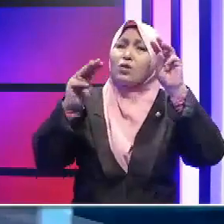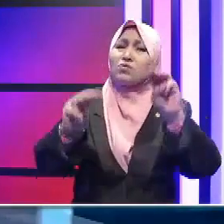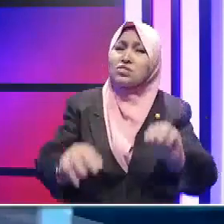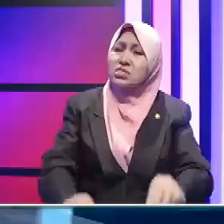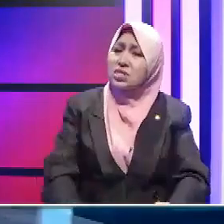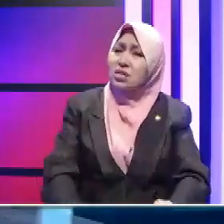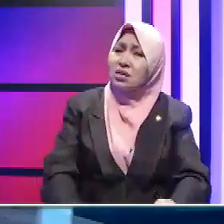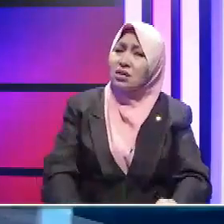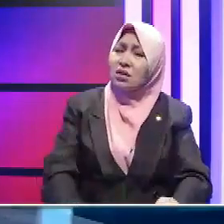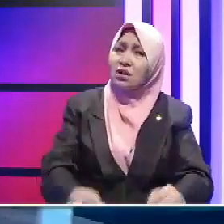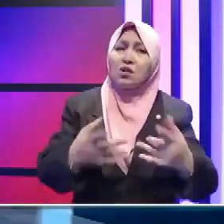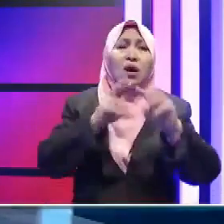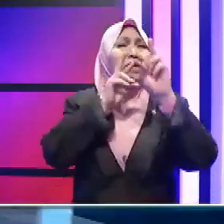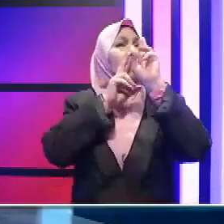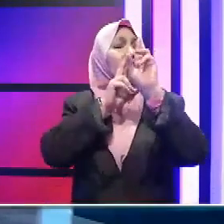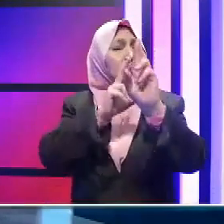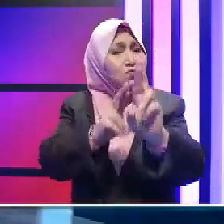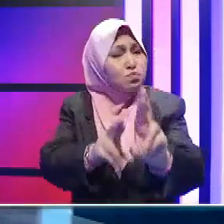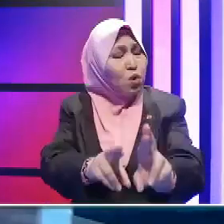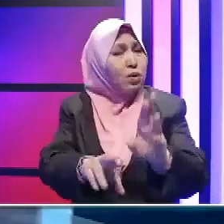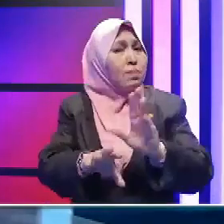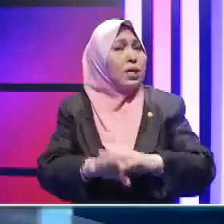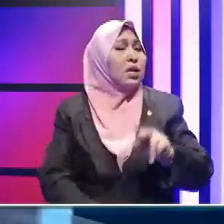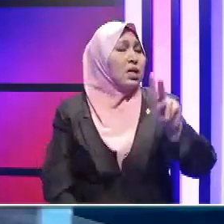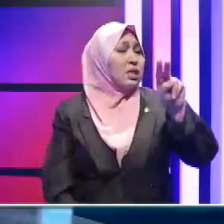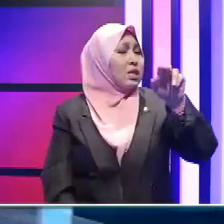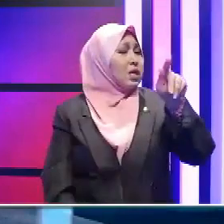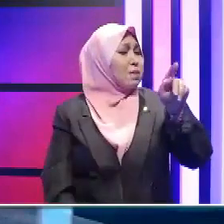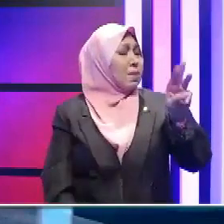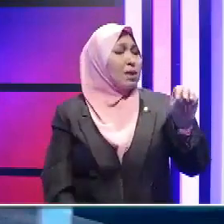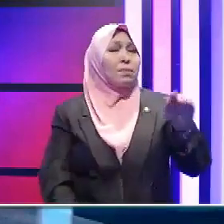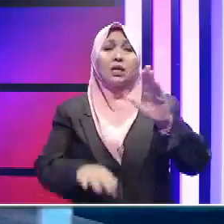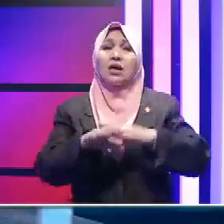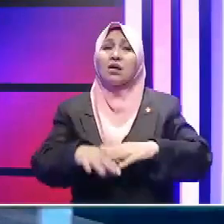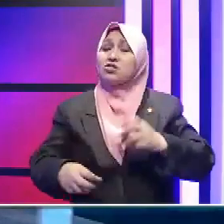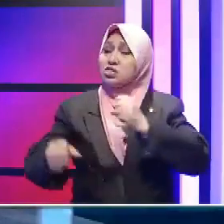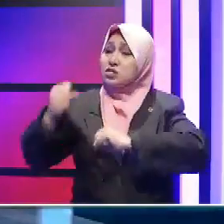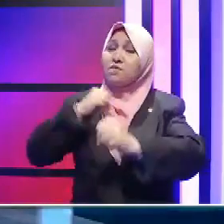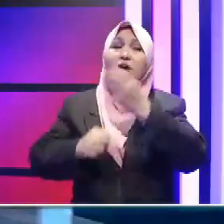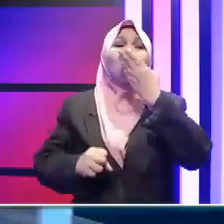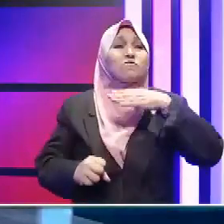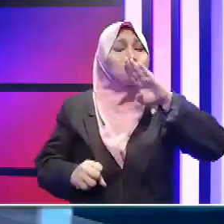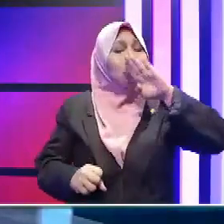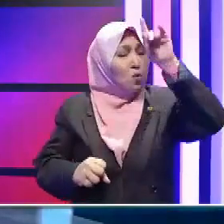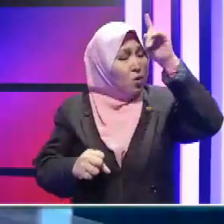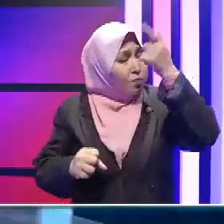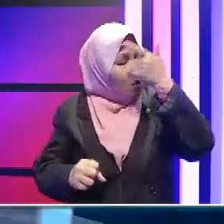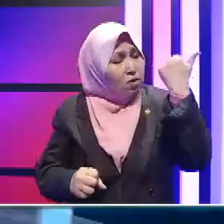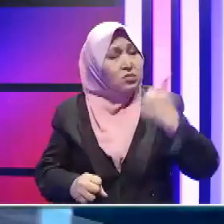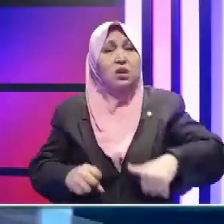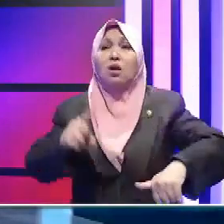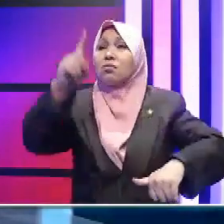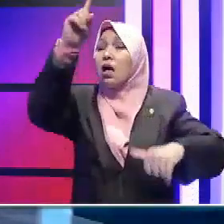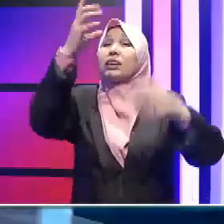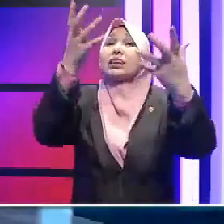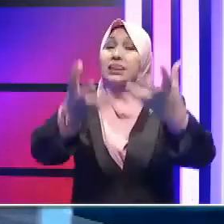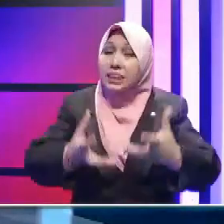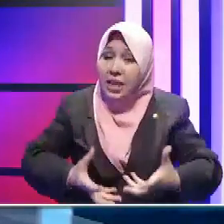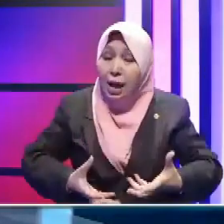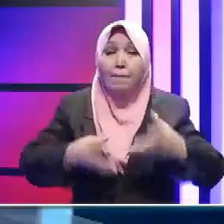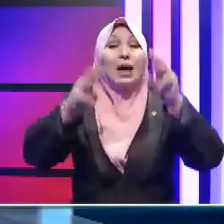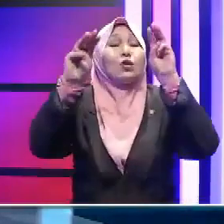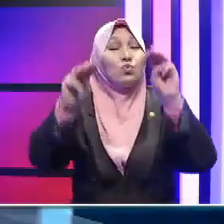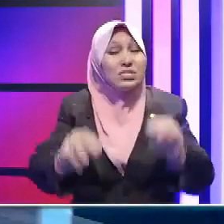telah respon pada nikmat ini dengan sifat syukur kerana Allah magnesium menerimanya Ahmad ini dengan